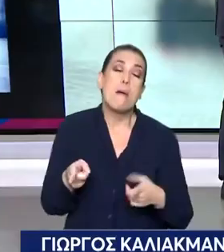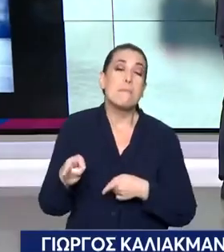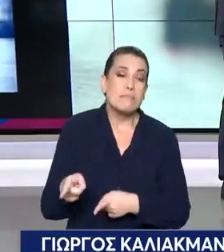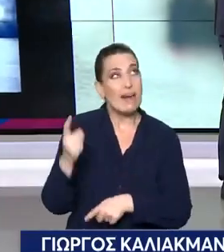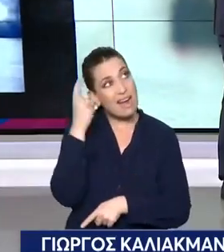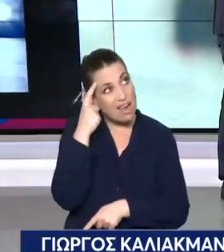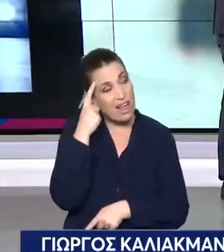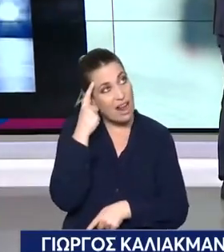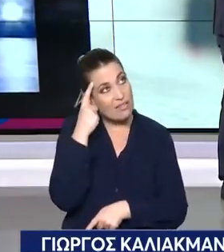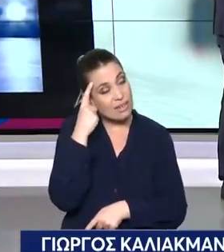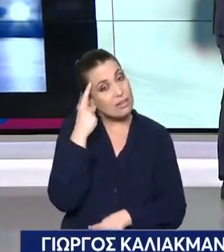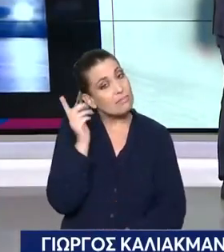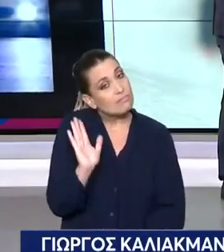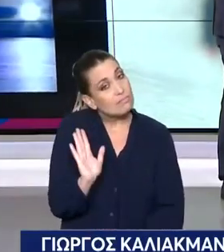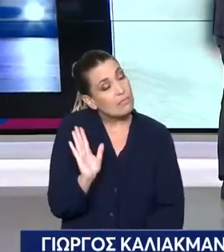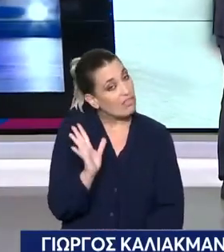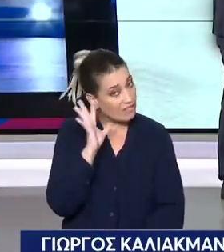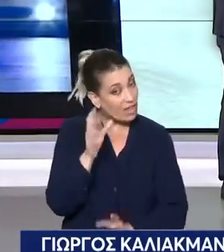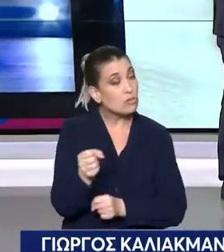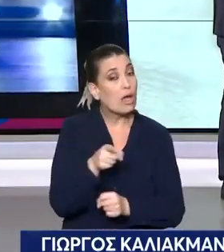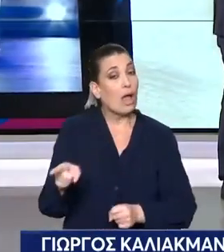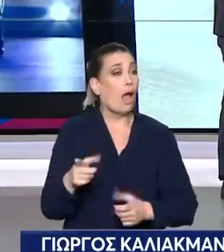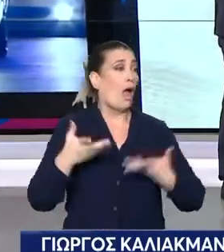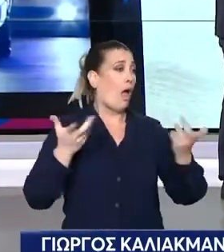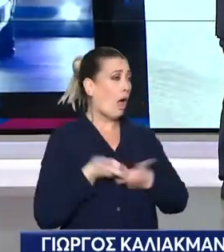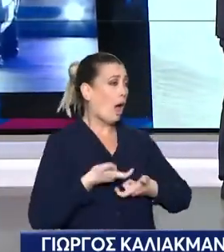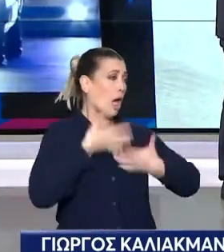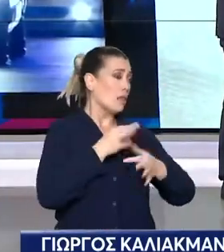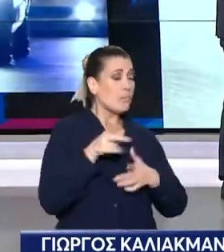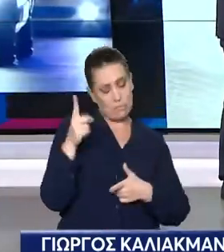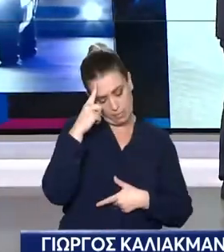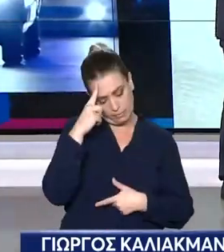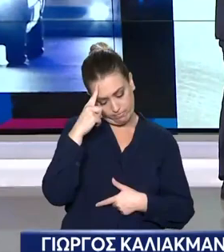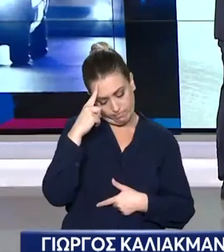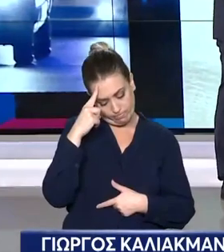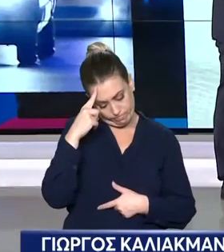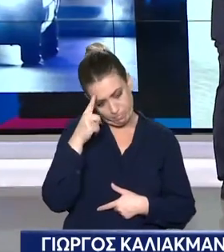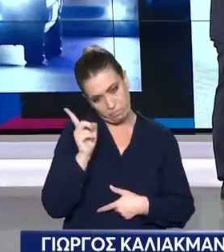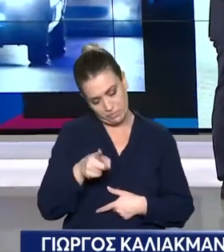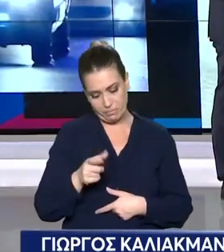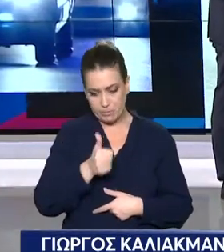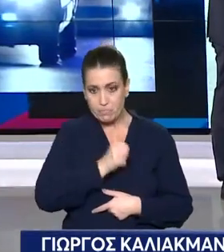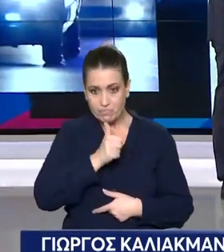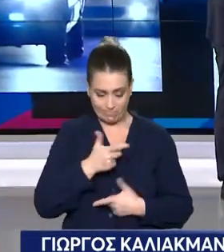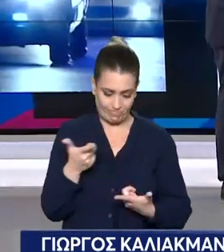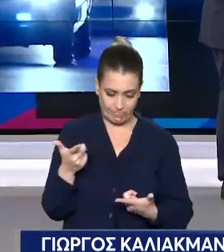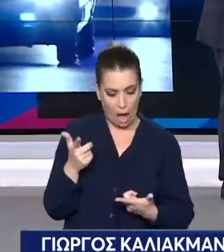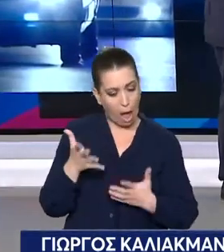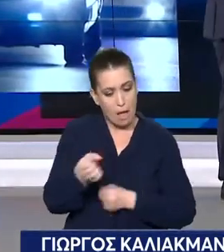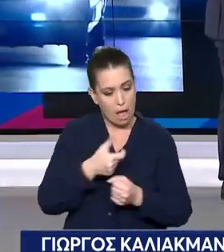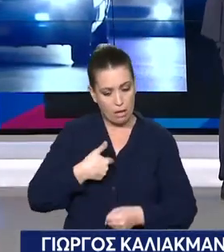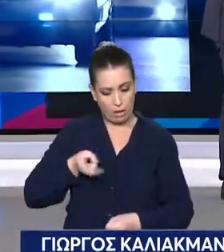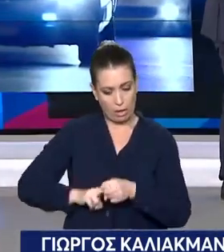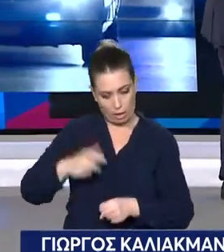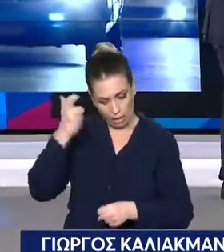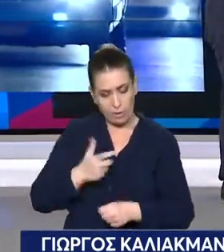μπορούσε αυτοί οι ίδιοι να είναι θύματα. Είναι μια μεγάλη ταλαιπωρία, γιατί είναι αυτό που είπαμε. Είναι μεγάλη ταλαιπωρία, αλλά χαροπαλεύει και ένας αστυνομικός. Και μεθαύριο, αν